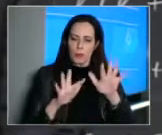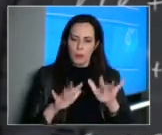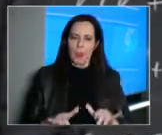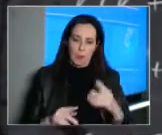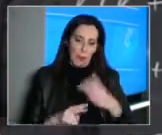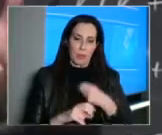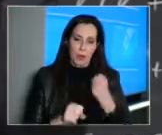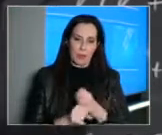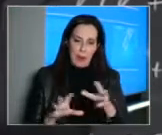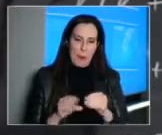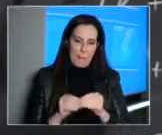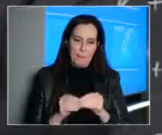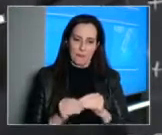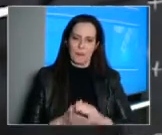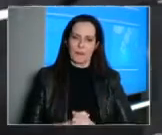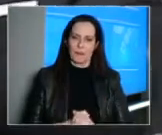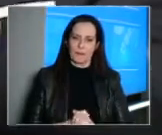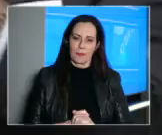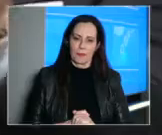work by...